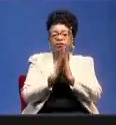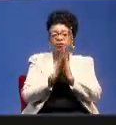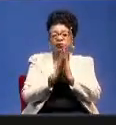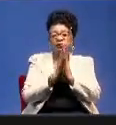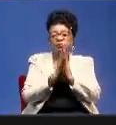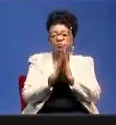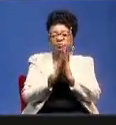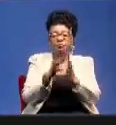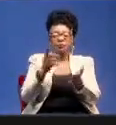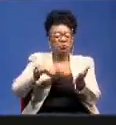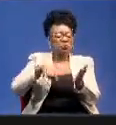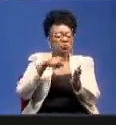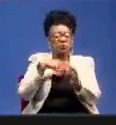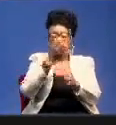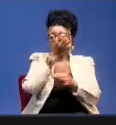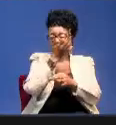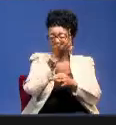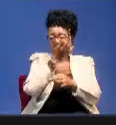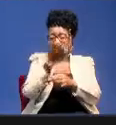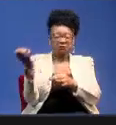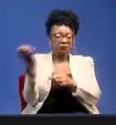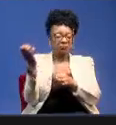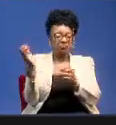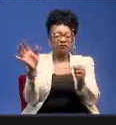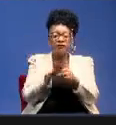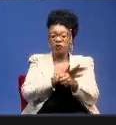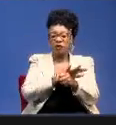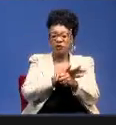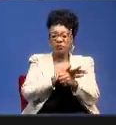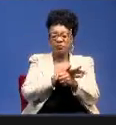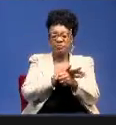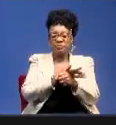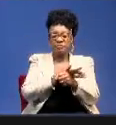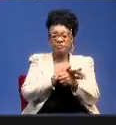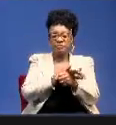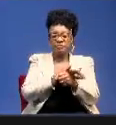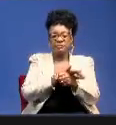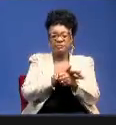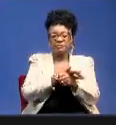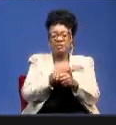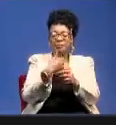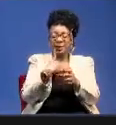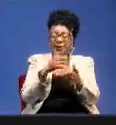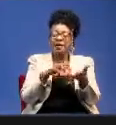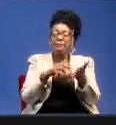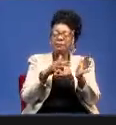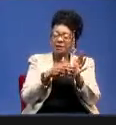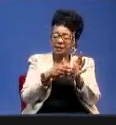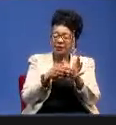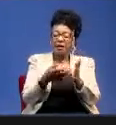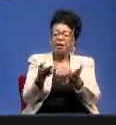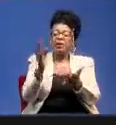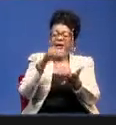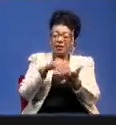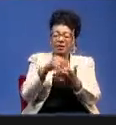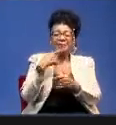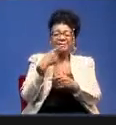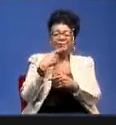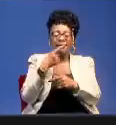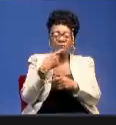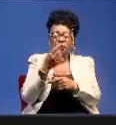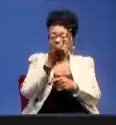We reject in totality. Yes. And I say again in